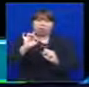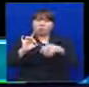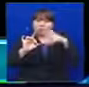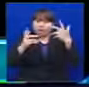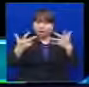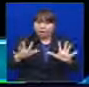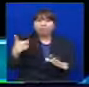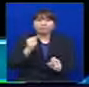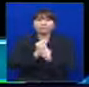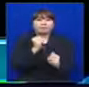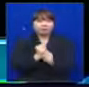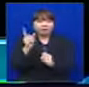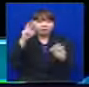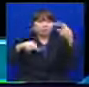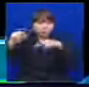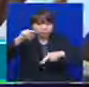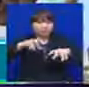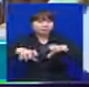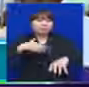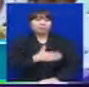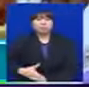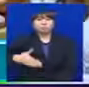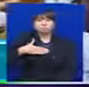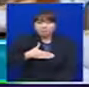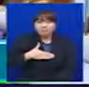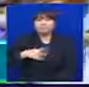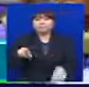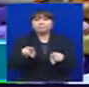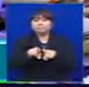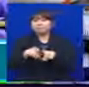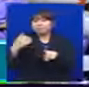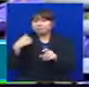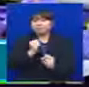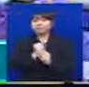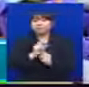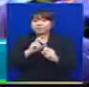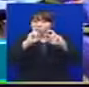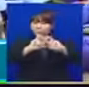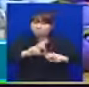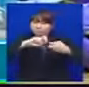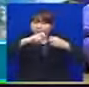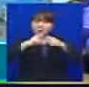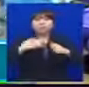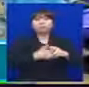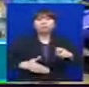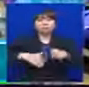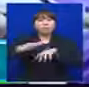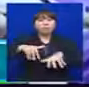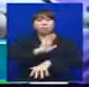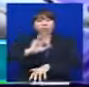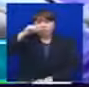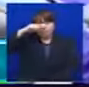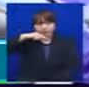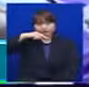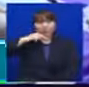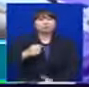การทำงานทั้งเรื่องการดูแลจัดการสุขภาพและในขณะเดียวกันยังทำหน้าที่วิเคราะห์ปัญหาด้านสุขภาพของประชากรไทย